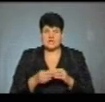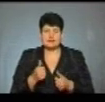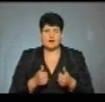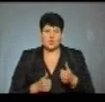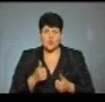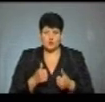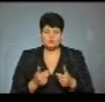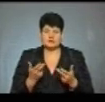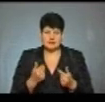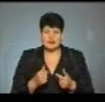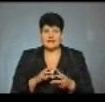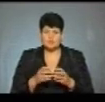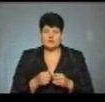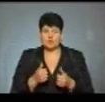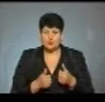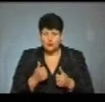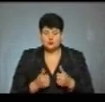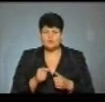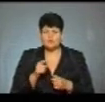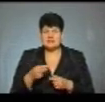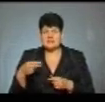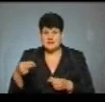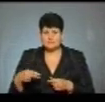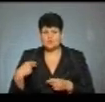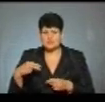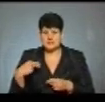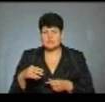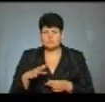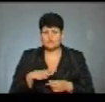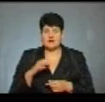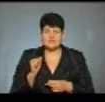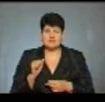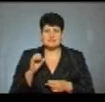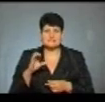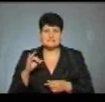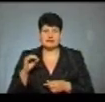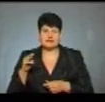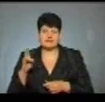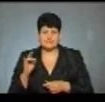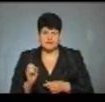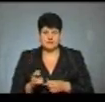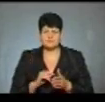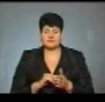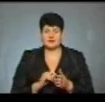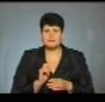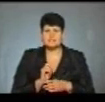конкурсу. Так, результат конкурсу. І тоді все-таки за підписом президента був Артем Ситник назначений. Я був тоді